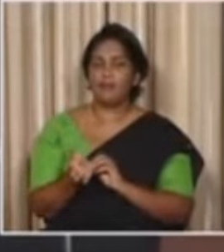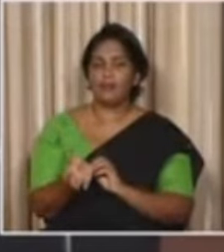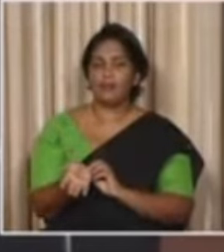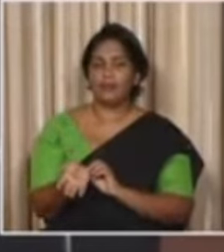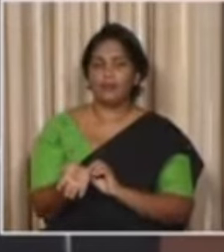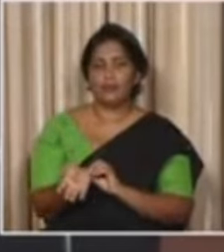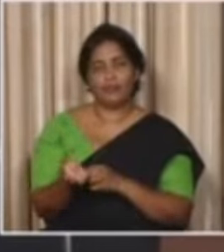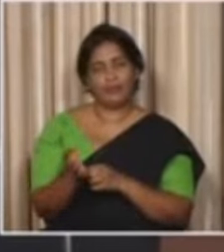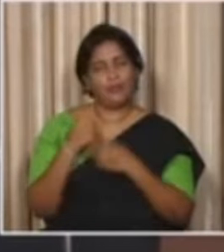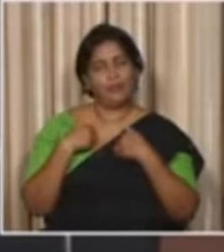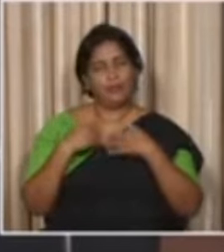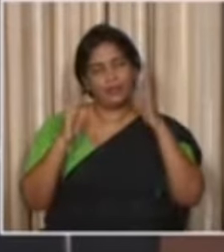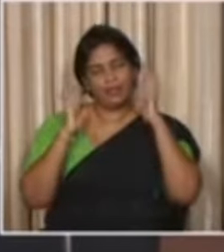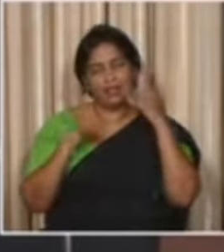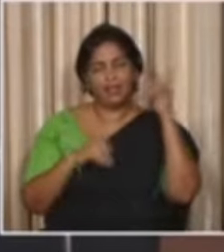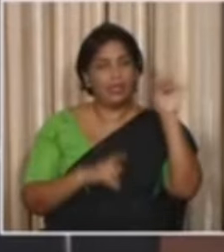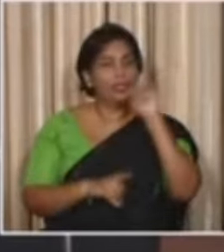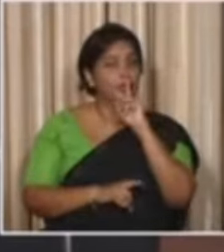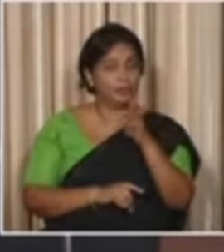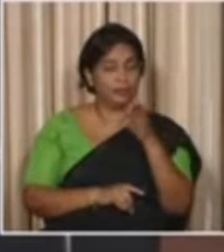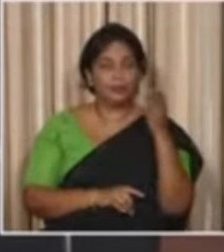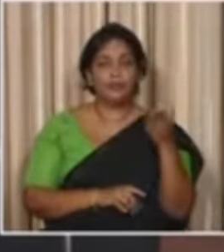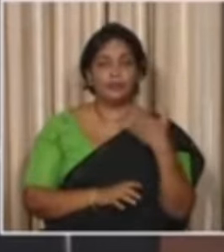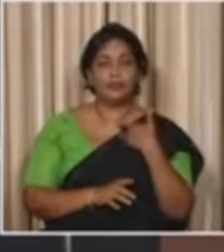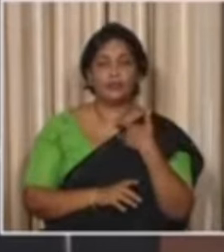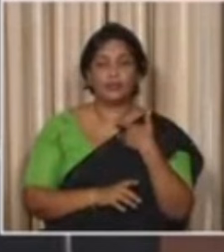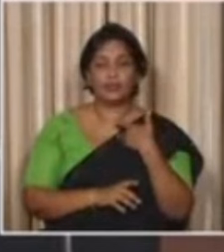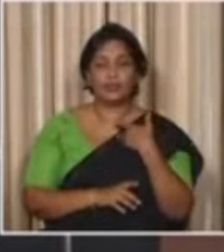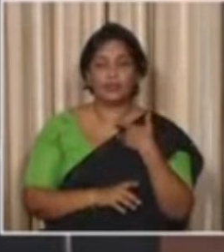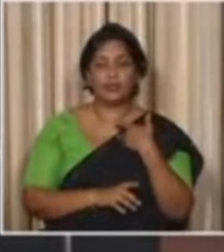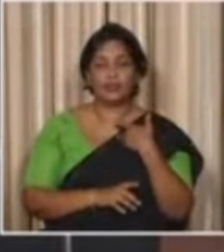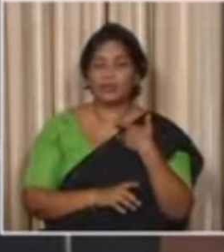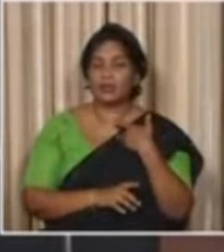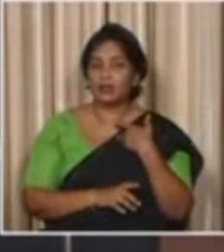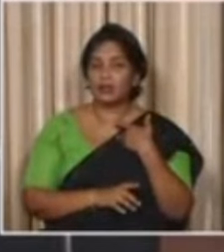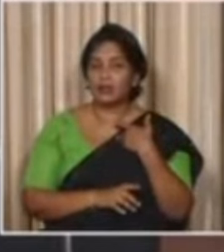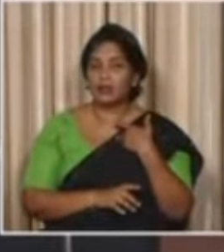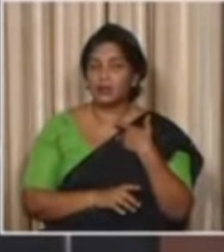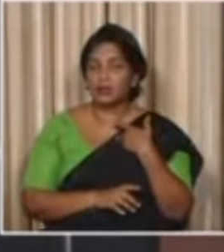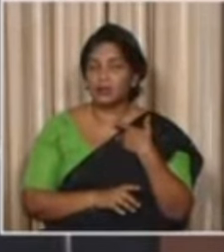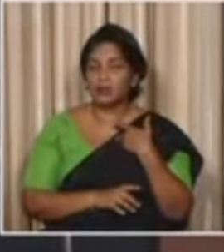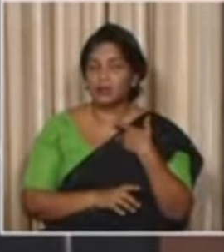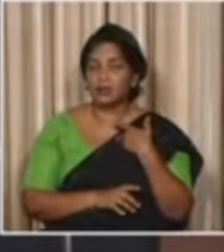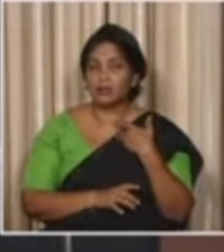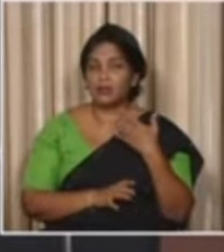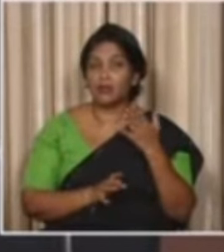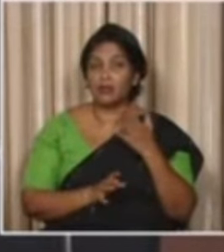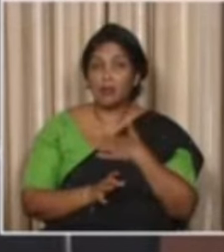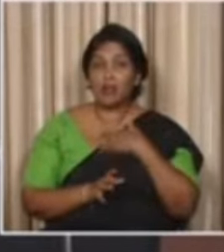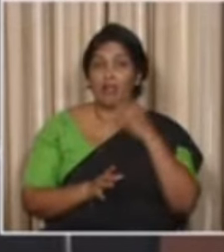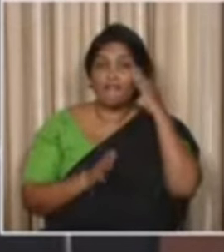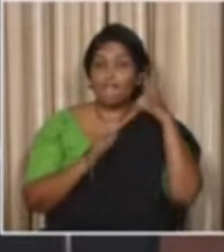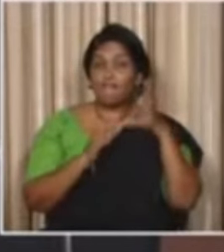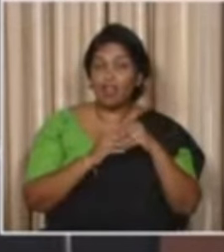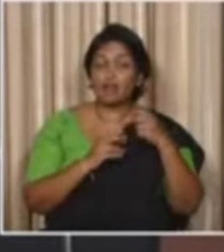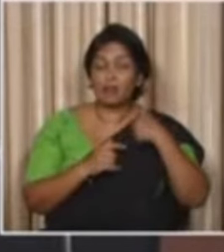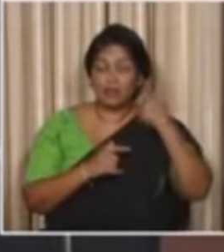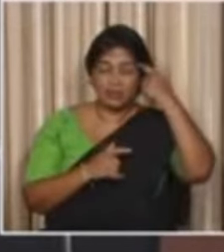මට හිනාගේ එතුමා කියලා තිබ්බා මගේ භාර්යාවයි විතරයි දන්නේ මගේ මානසික තත්ත්වය